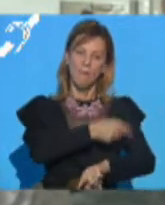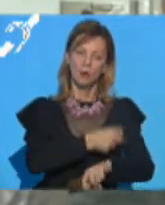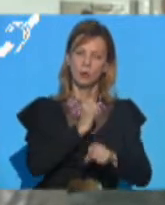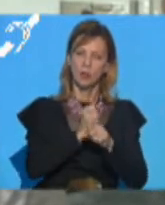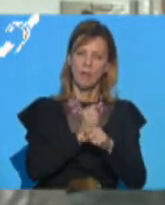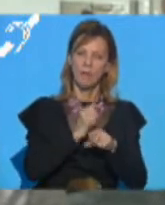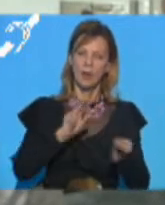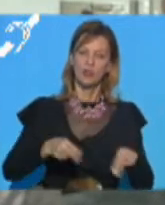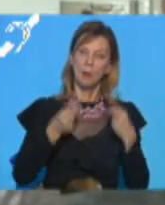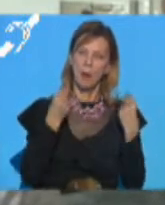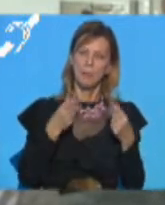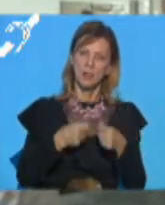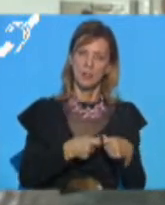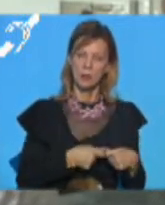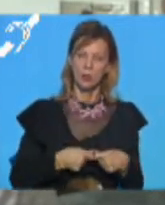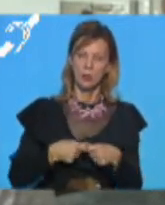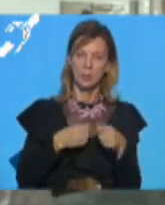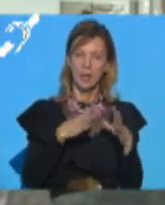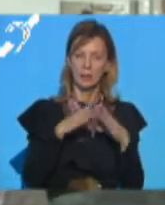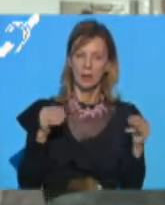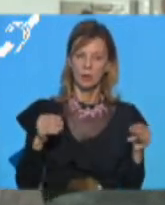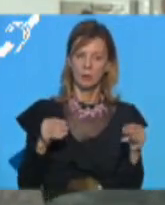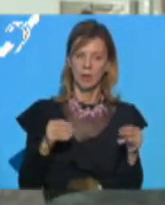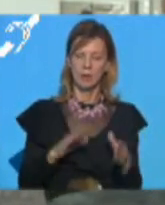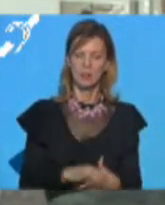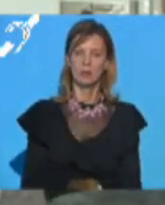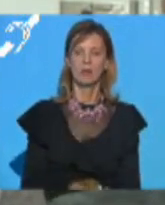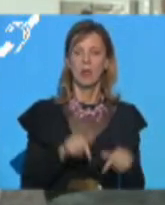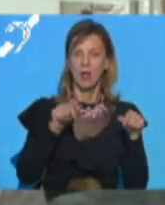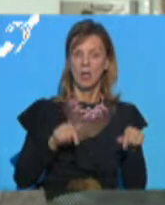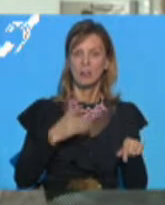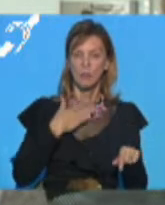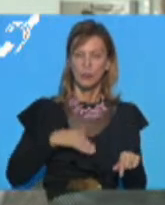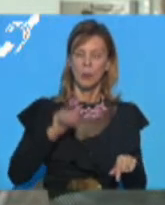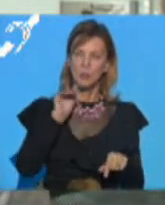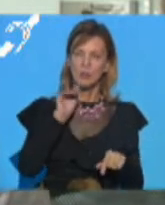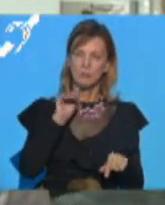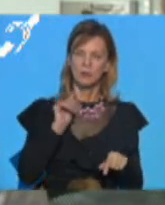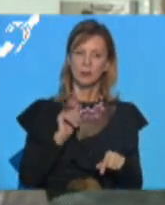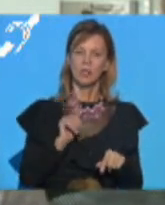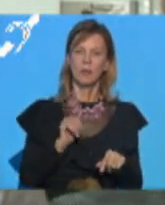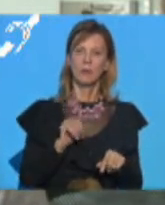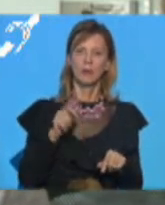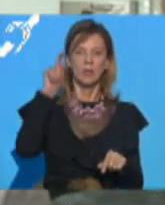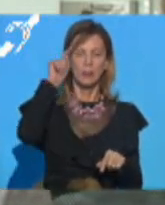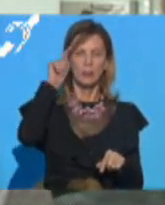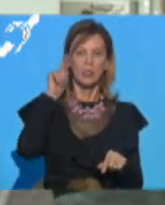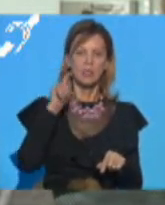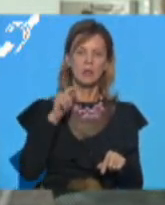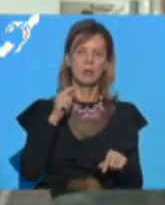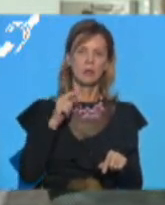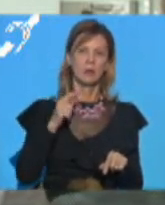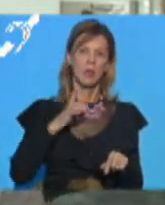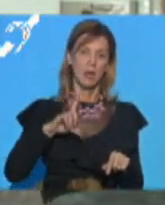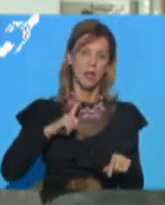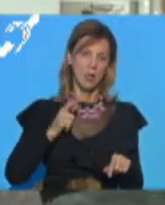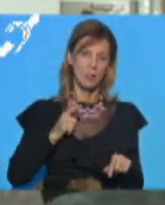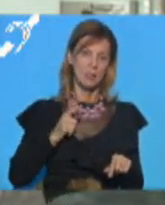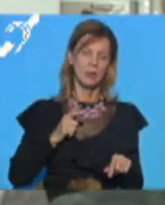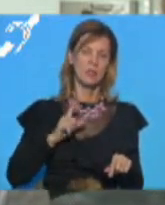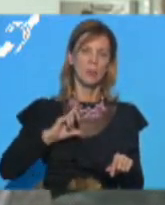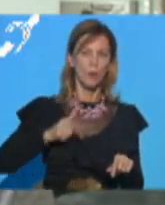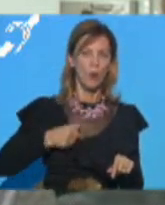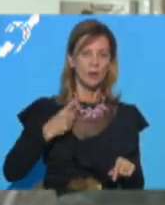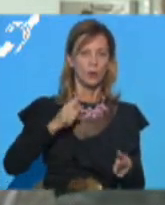îmbunătăți societatea românească până la urmă. Asta și voiam să vă întreb, credeți într-o schimbare a